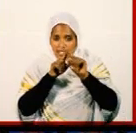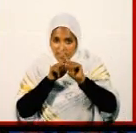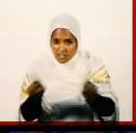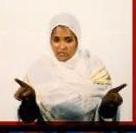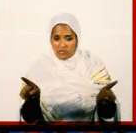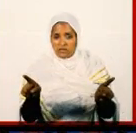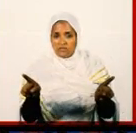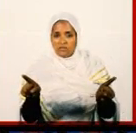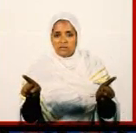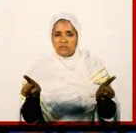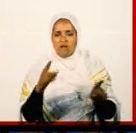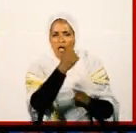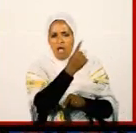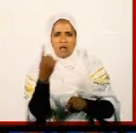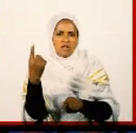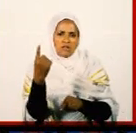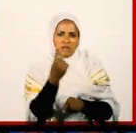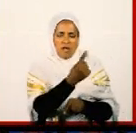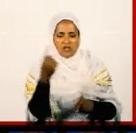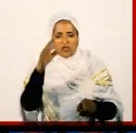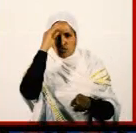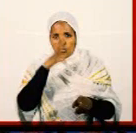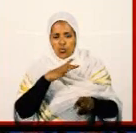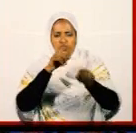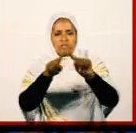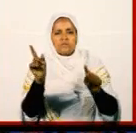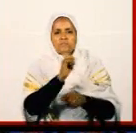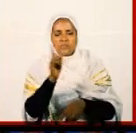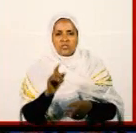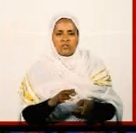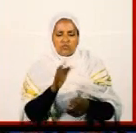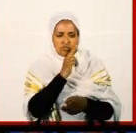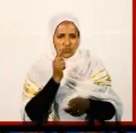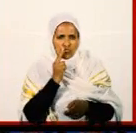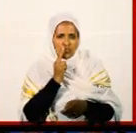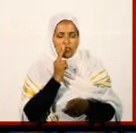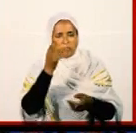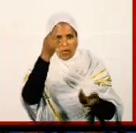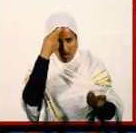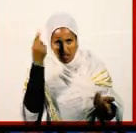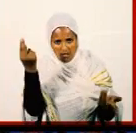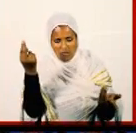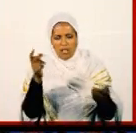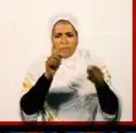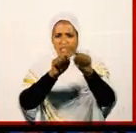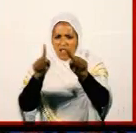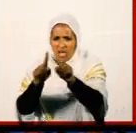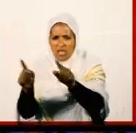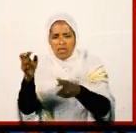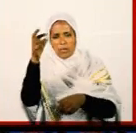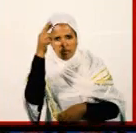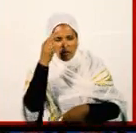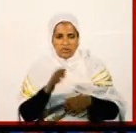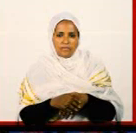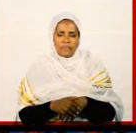ግን አንዳንድ ሰዎች ግን ሱባኤ በሚል በተለያዩ ምክንያቶች